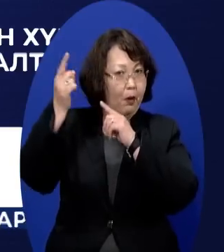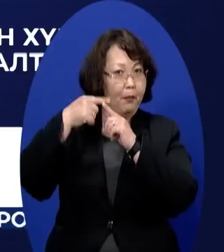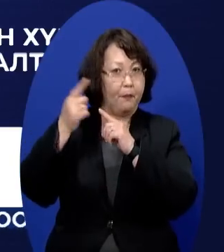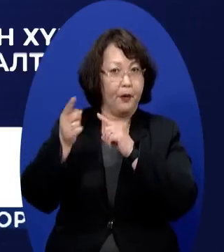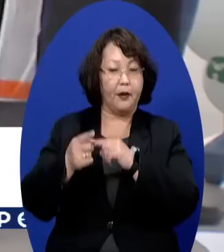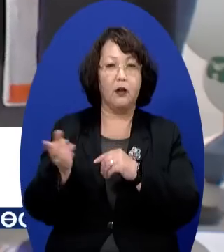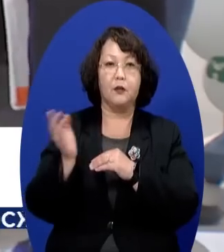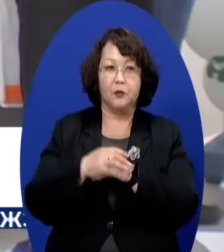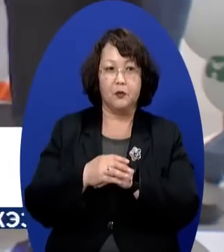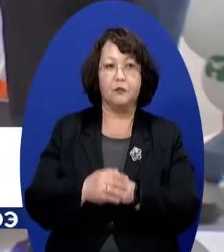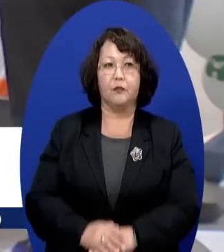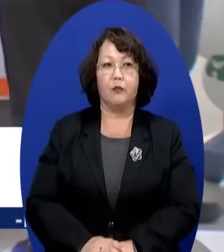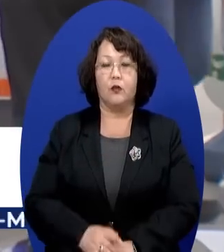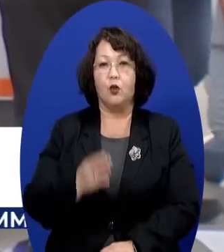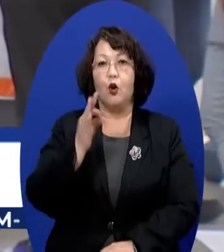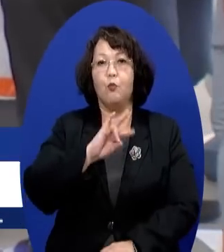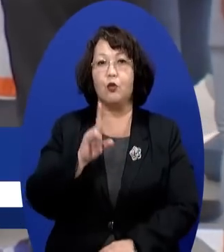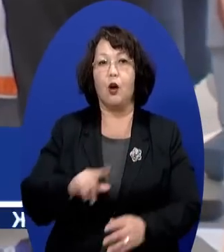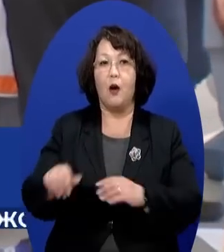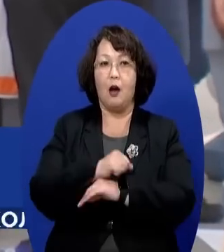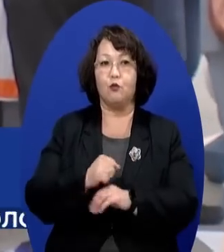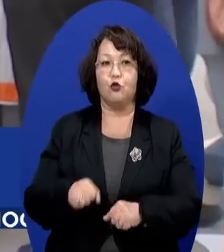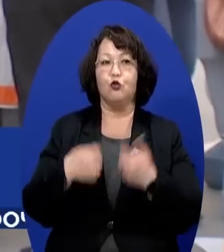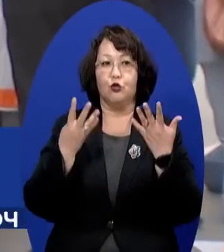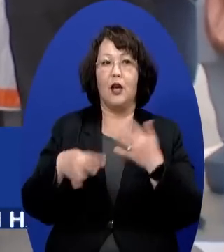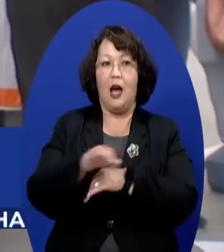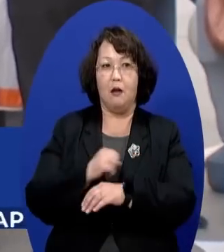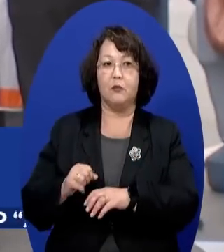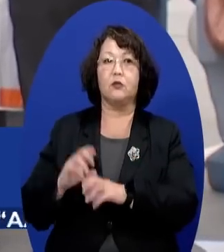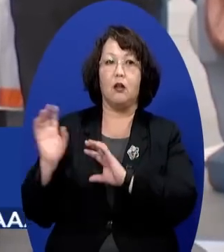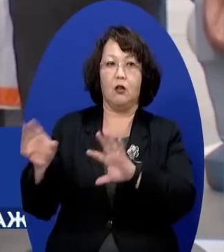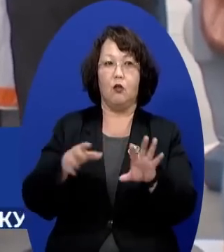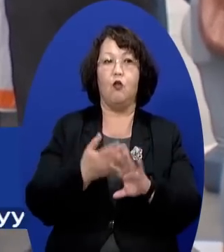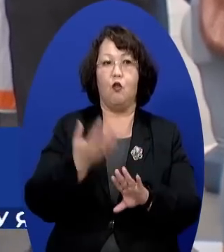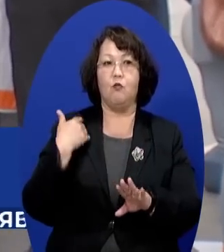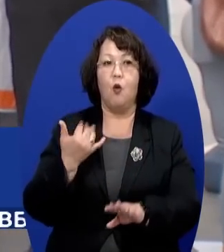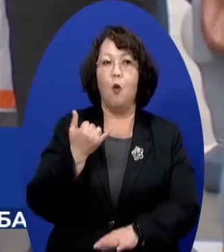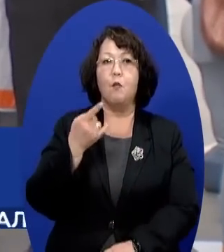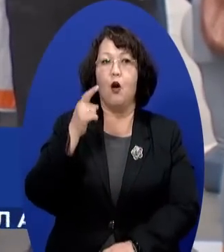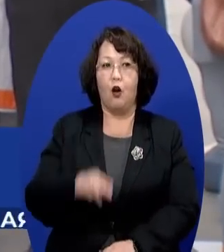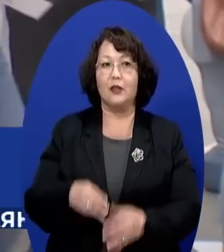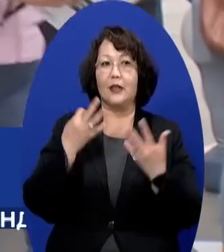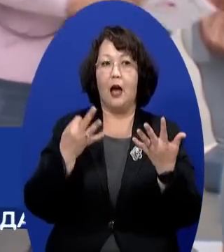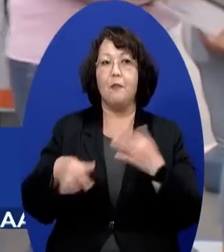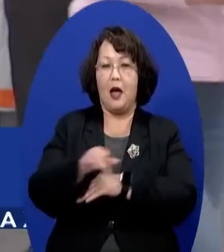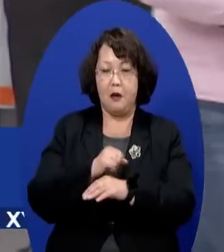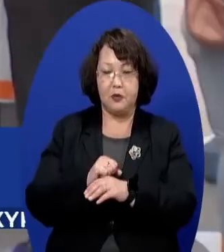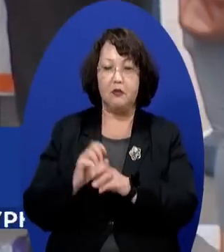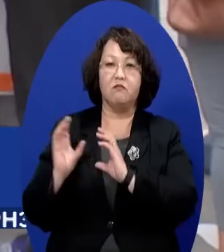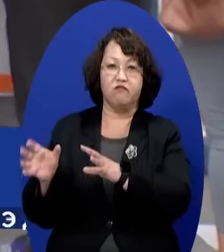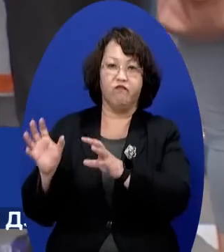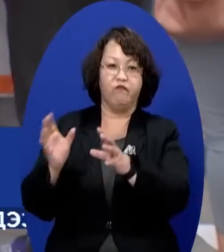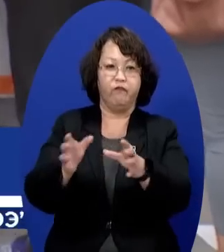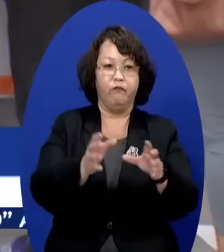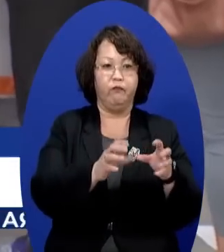байна. Өнөөдөр Өмнөгов аймагт бол 9 дахь аймагта ирж байна. Өнгөрсөн хугацаанд бол бид нар Улаанбаатар хот болоод 8 аймагт бол уг айна амжилттай